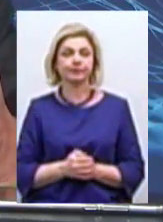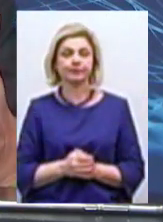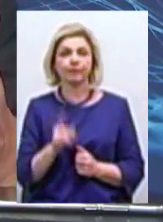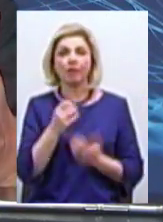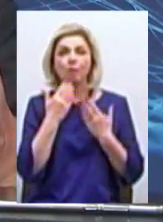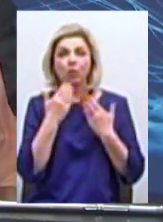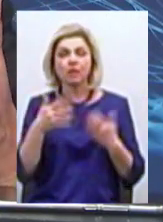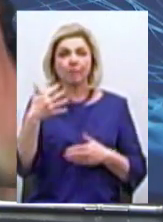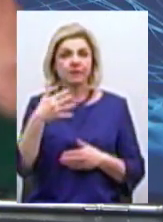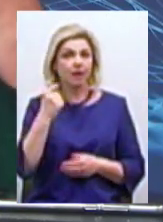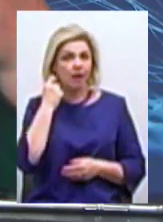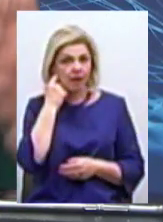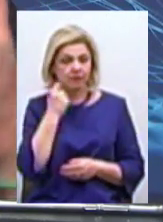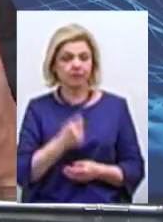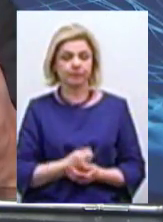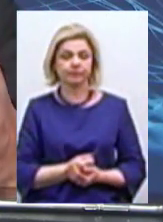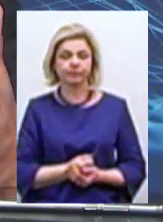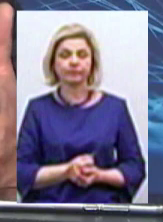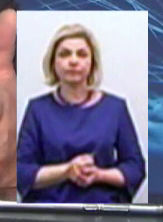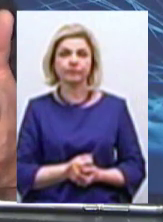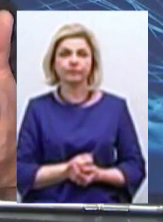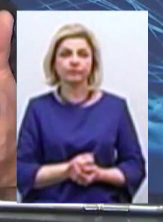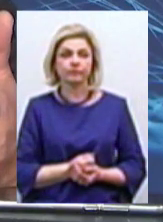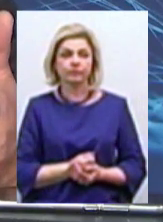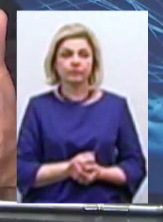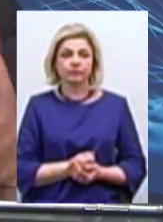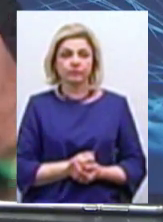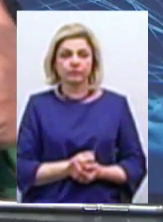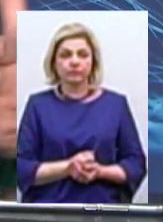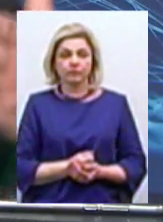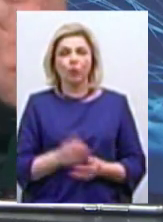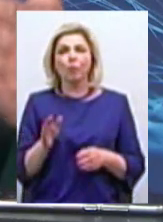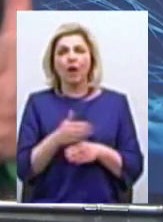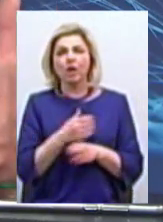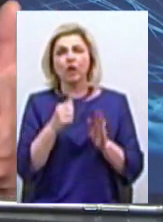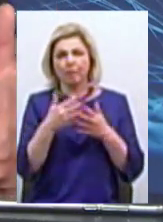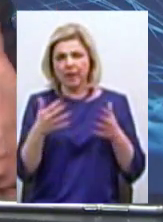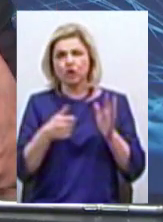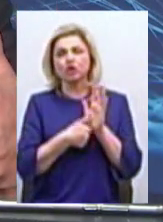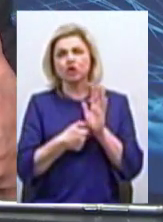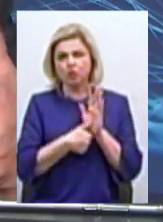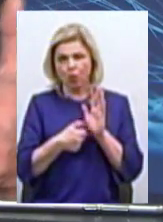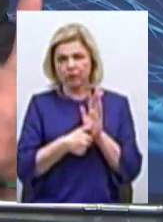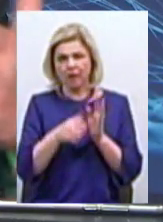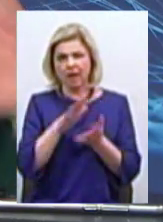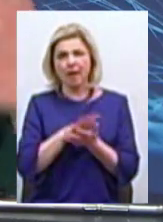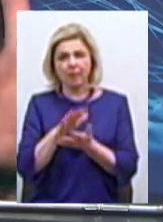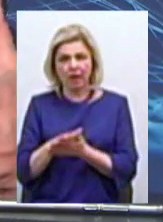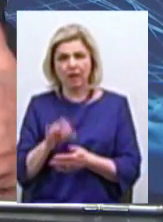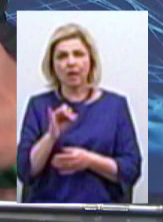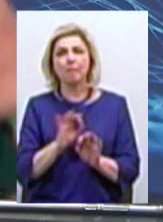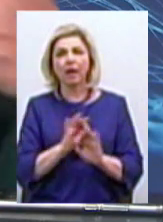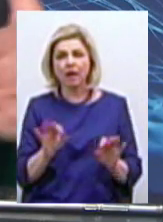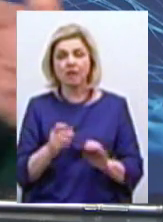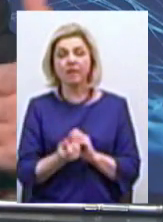останні 50 років знесли більше 600 гребель. І в них є досвід прекрасний, що вони виявили,